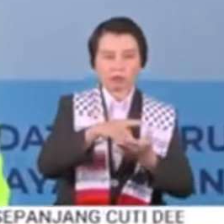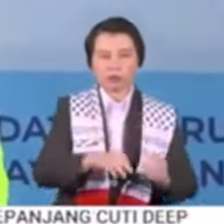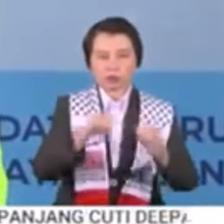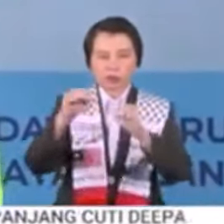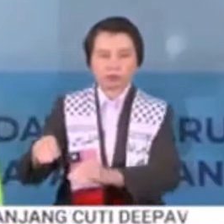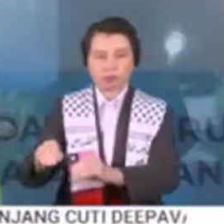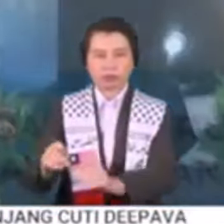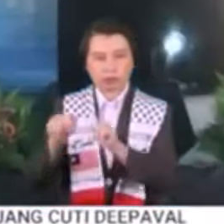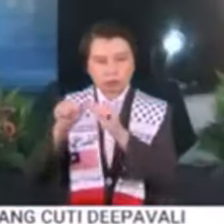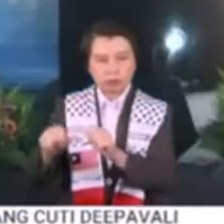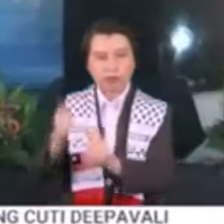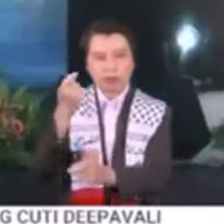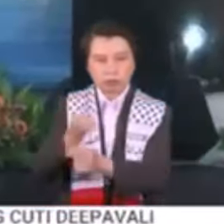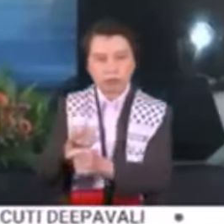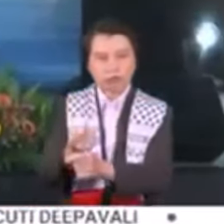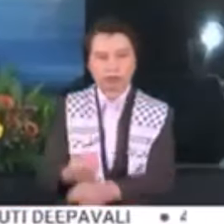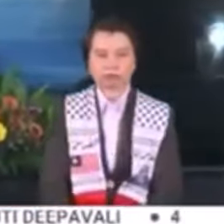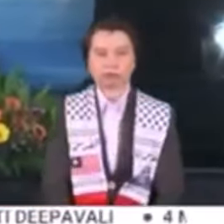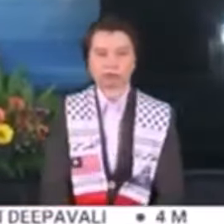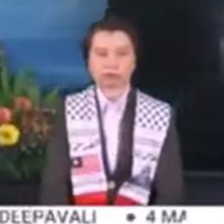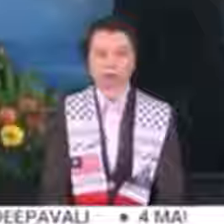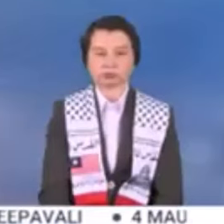pemindahan kekal.